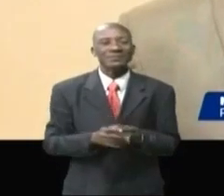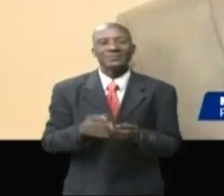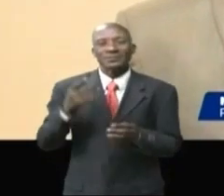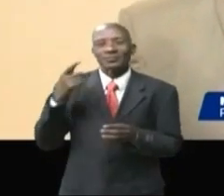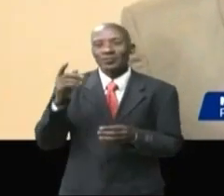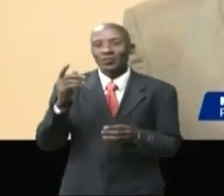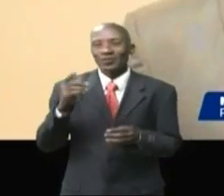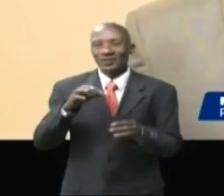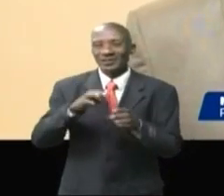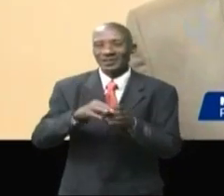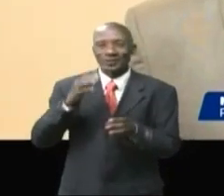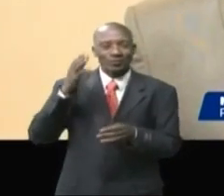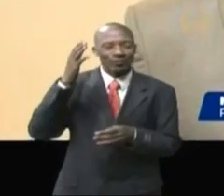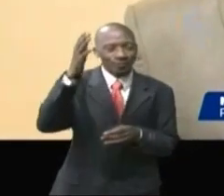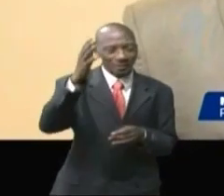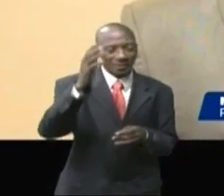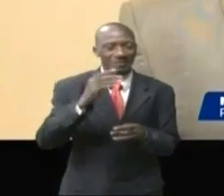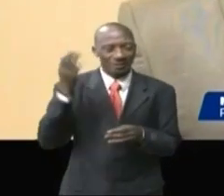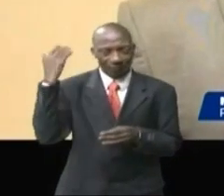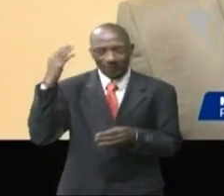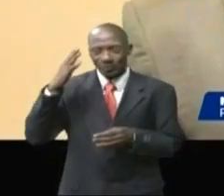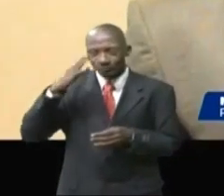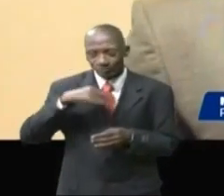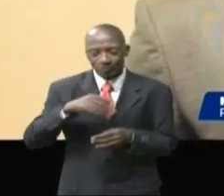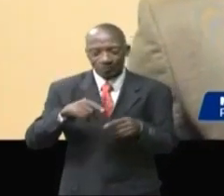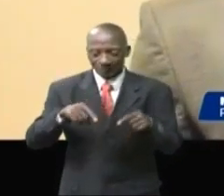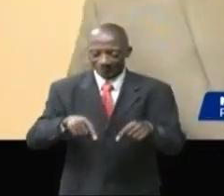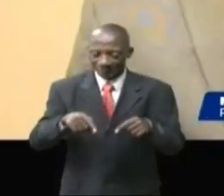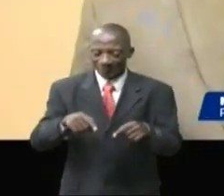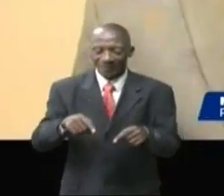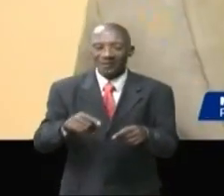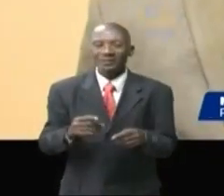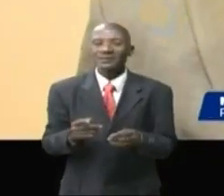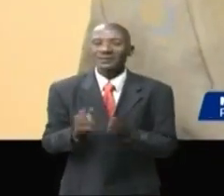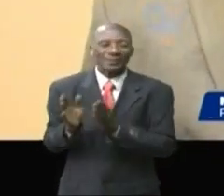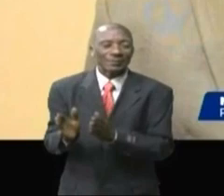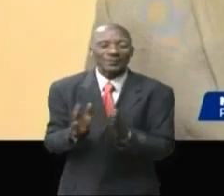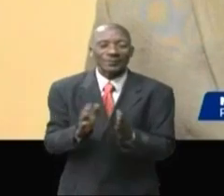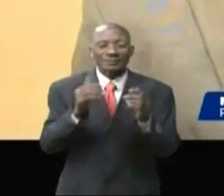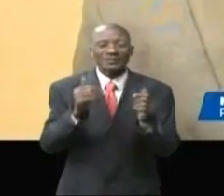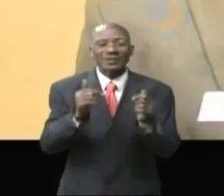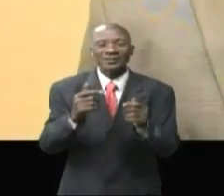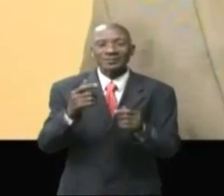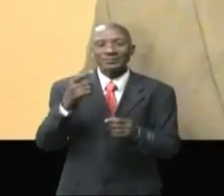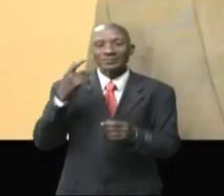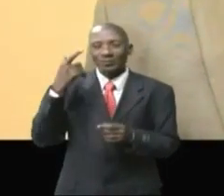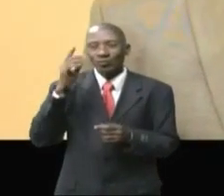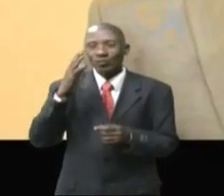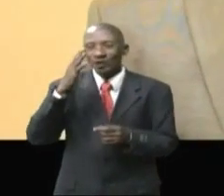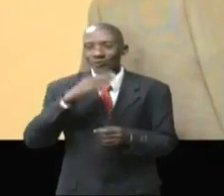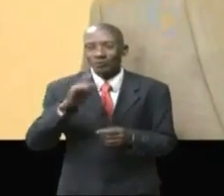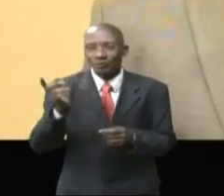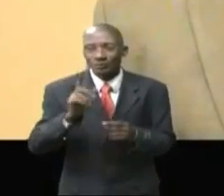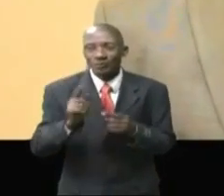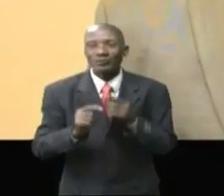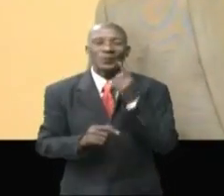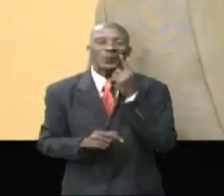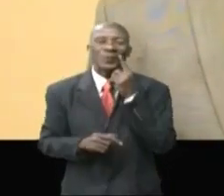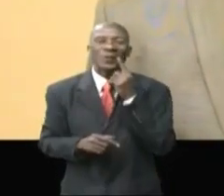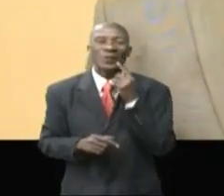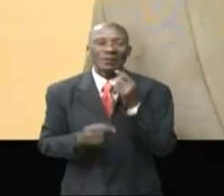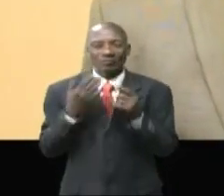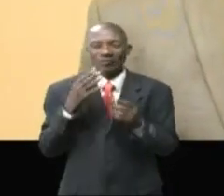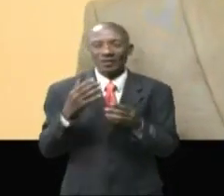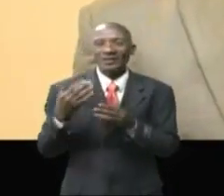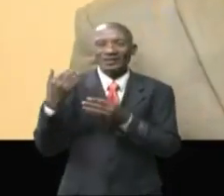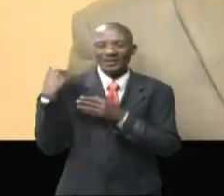mais qu'est-ce que nous faisons? Qui nous choisissons? Qui va nous parler? Un nom nous est venu, ce prophète a prophétisé pour la République démocratique du